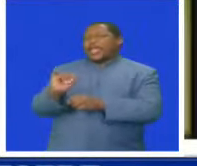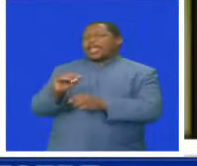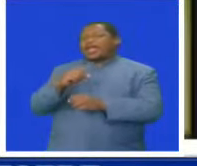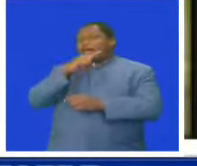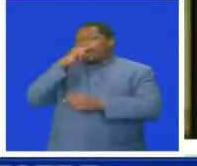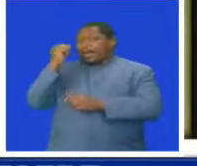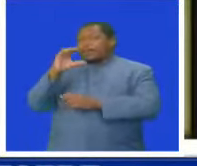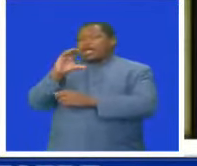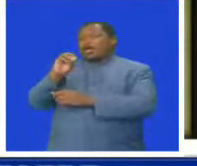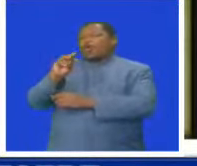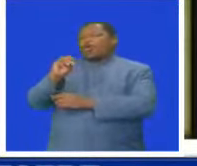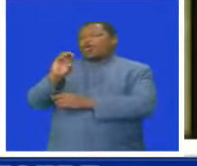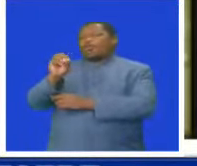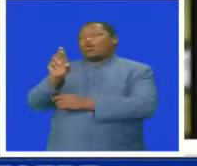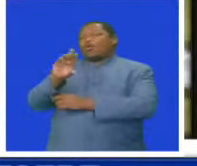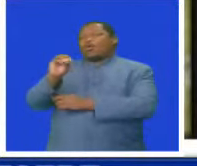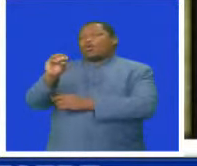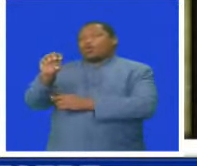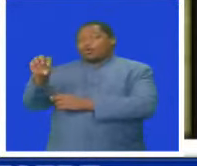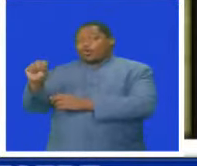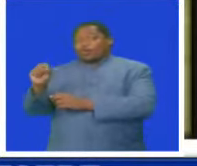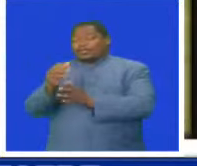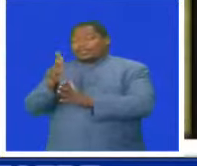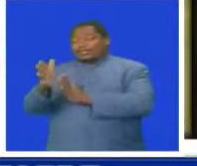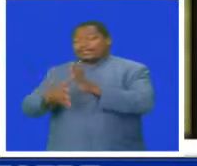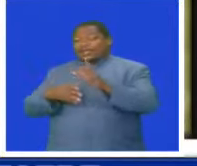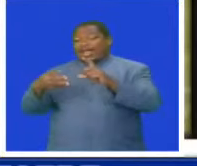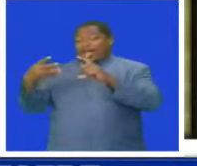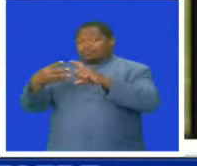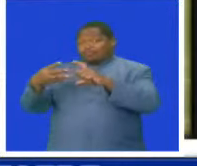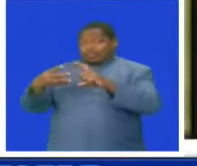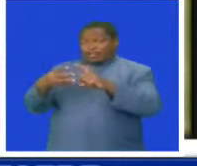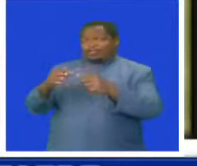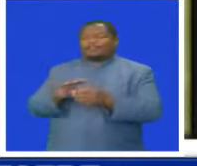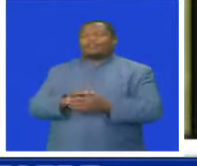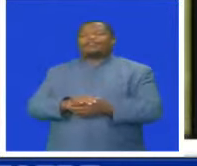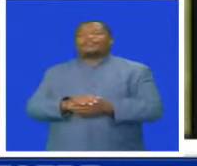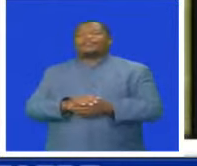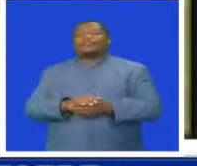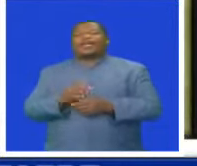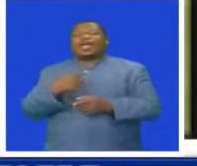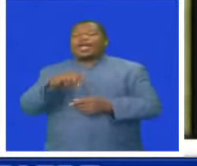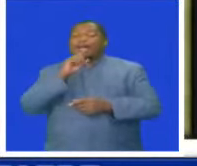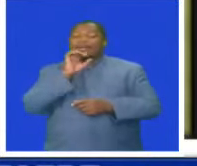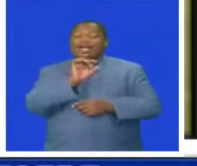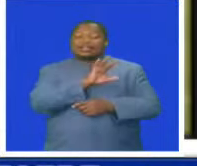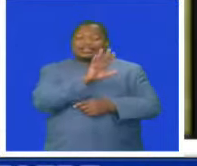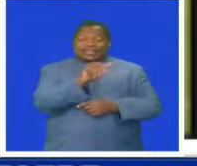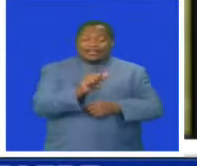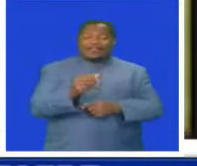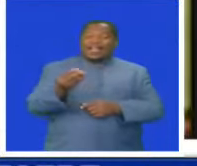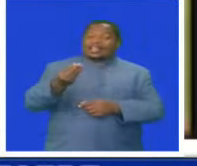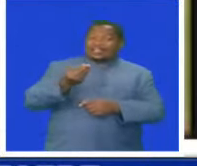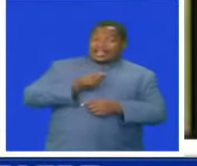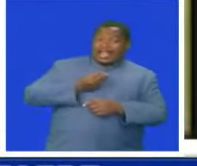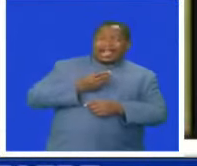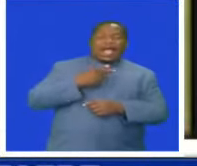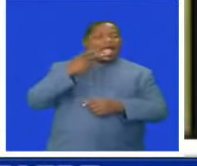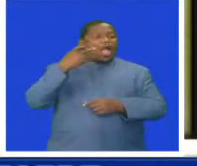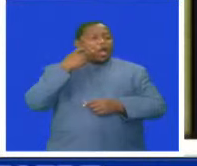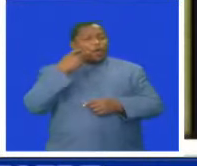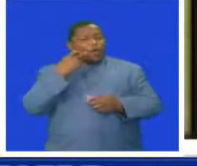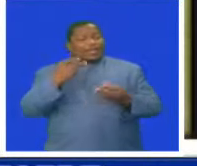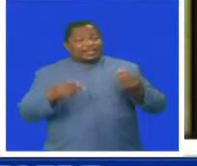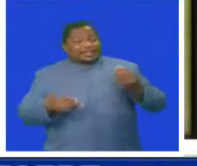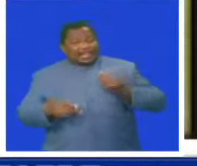lesithathu kweGroup A. Lelikhethelwe selibuyile ekhaya likathumqeqeshi walo bomusa Mdluli kungabi nemidlalo leyanele ngiko